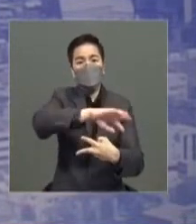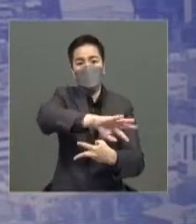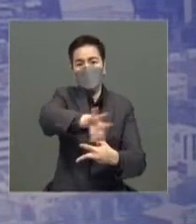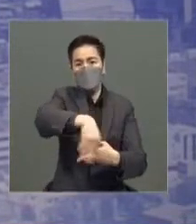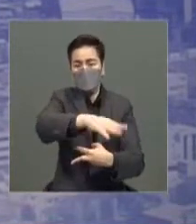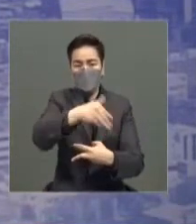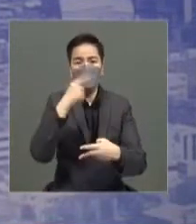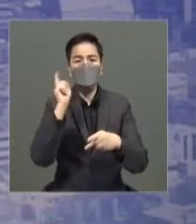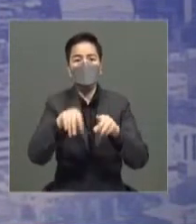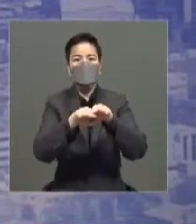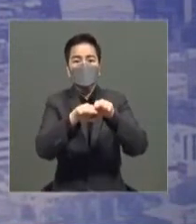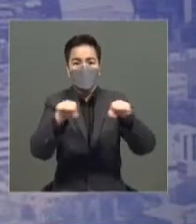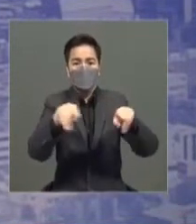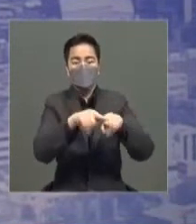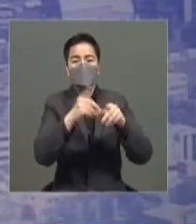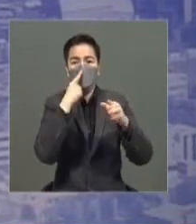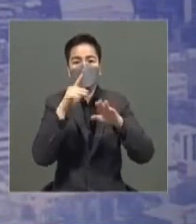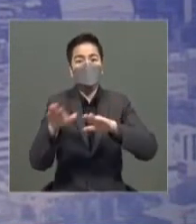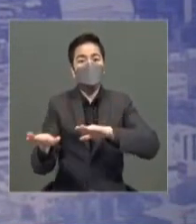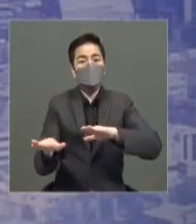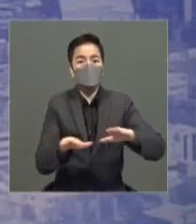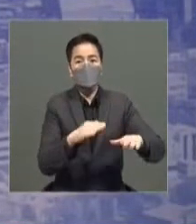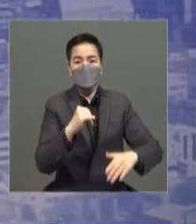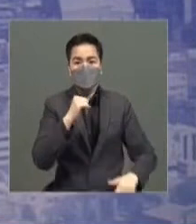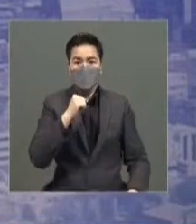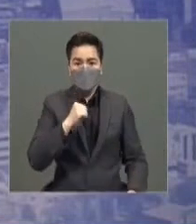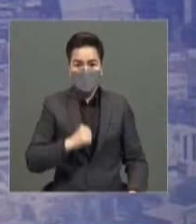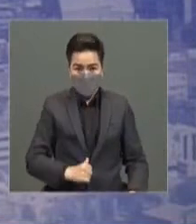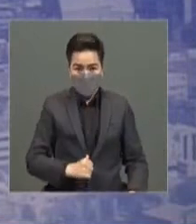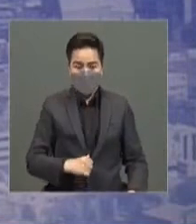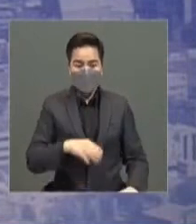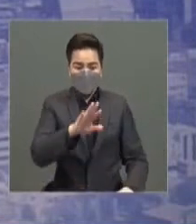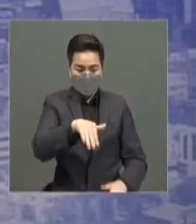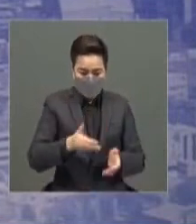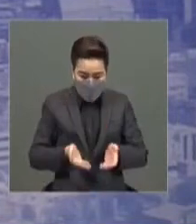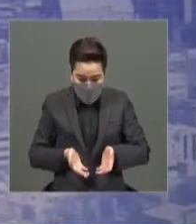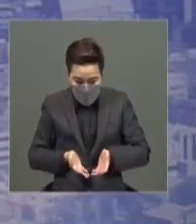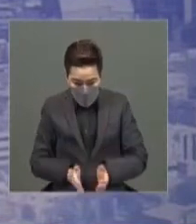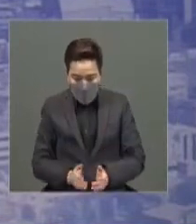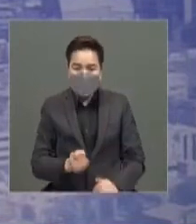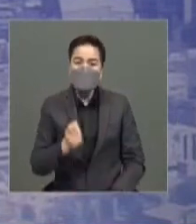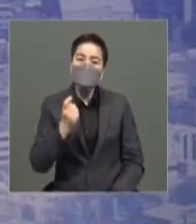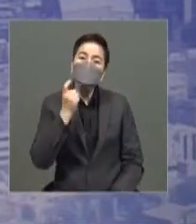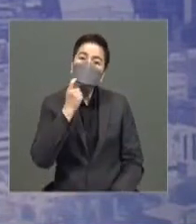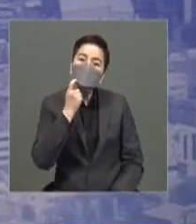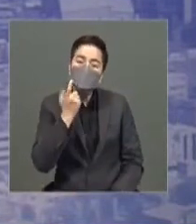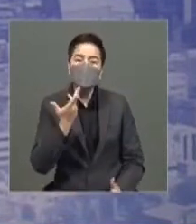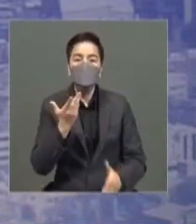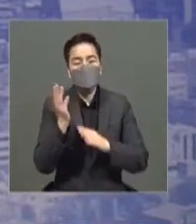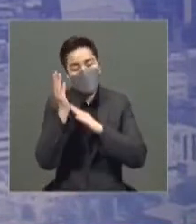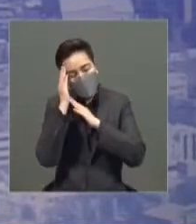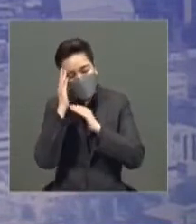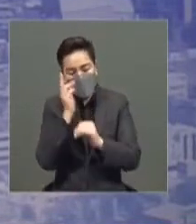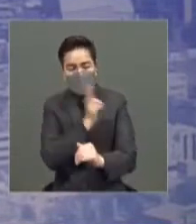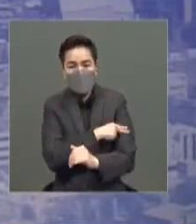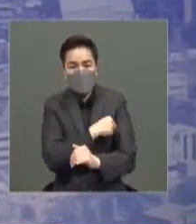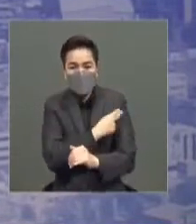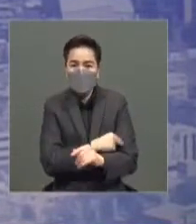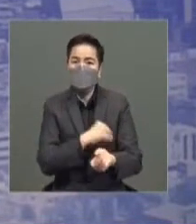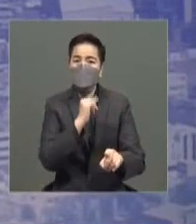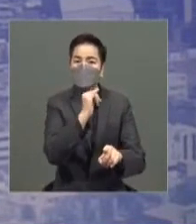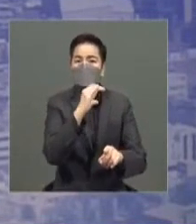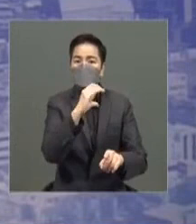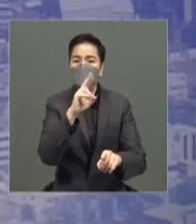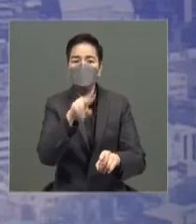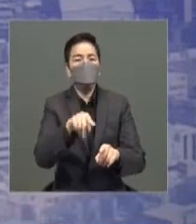วจเป็นมาตรฐานในกลุ่มที่เตรียมการผ่าตัดมาคลอดลูกทำฟันหรือจำเป็นต้องนอนโรงพยาบาลเข้าห้อง